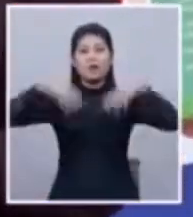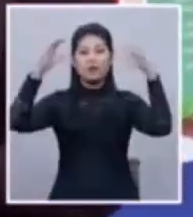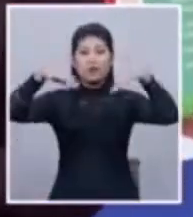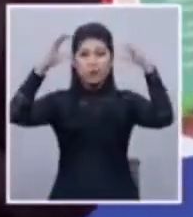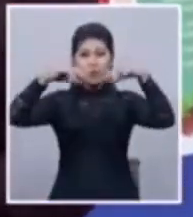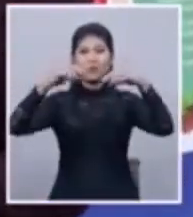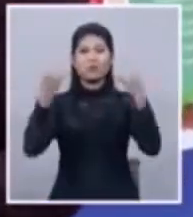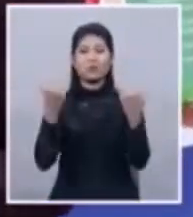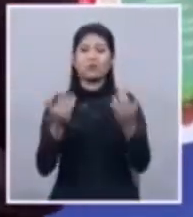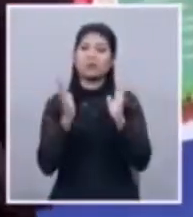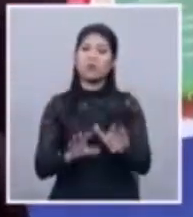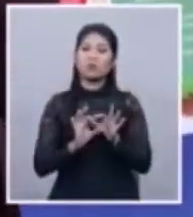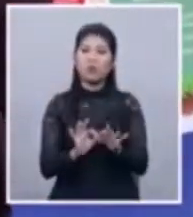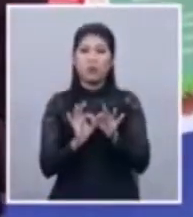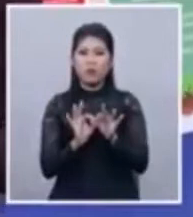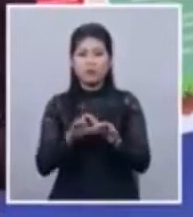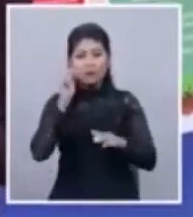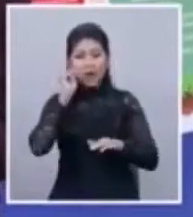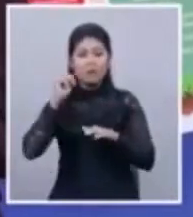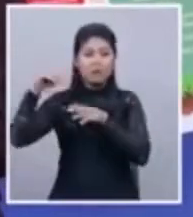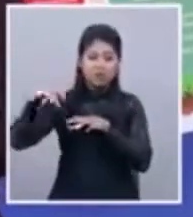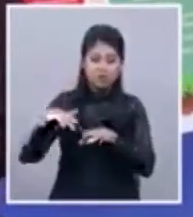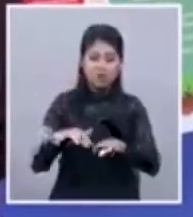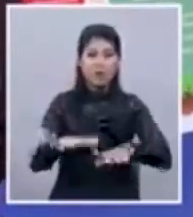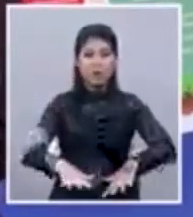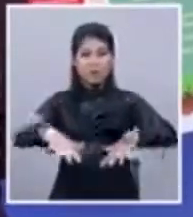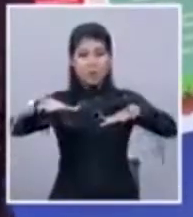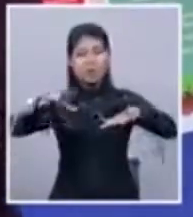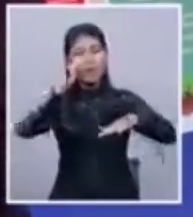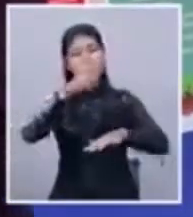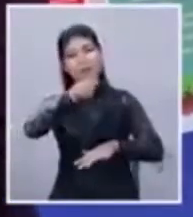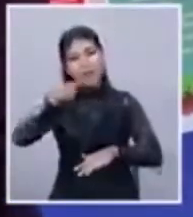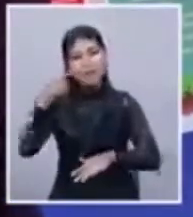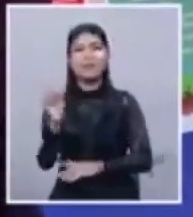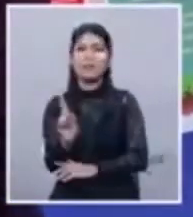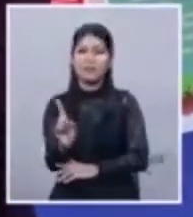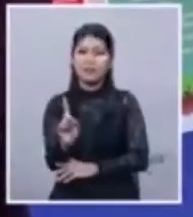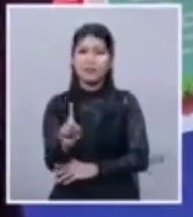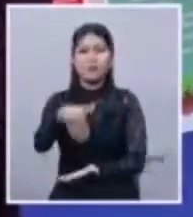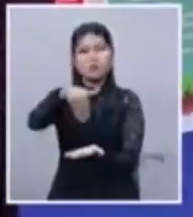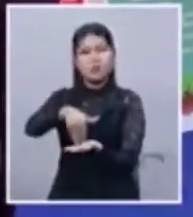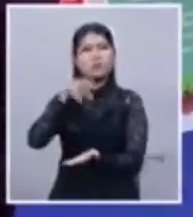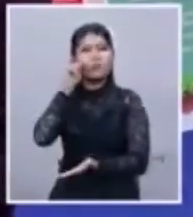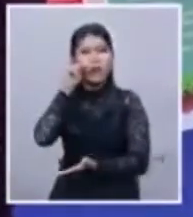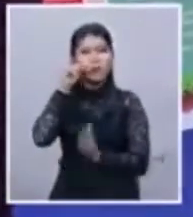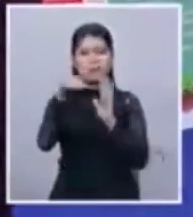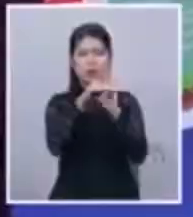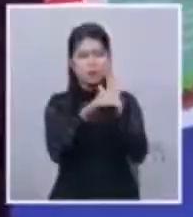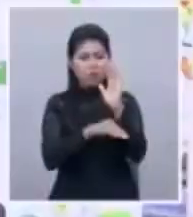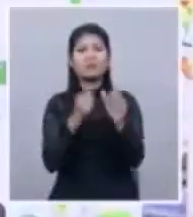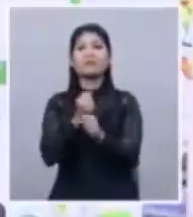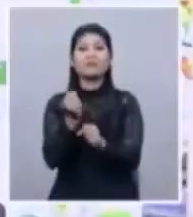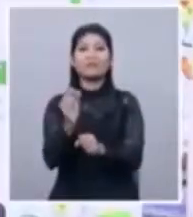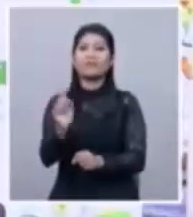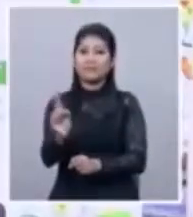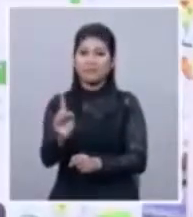หลายคนก็มีความกังวลนะคะว่าจะมีน้ำหลากไหมมีน้ำท่วมน้ำแล้งหรือเปล่าในส่วนของกรมชลประทานเองเรามีขั้นตอนการดำเนินงานยังไงบ้